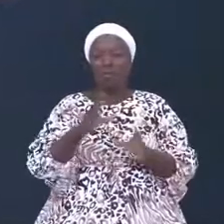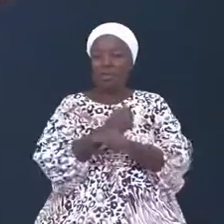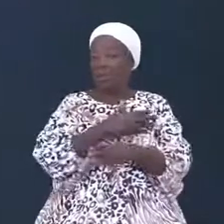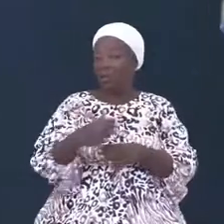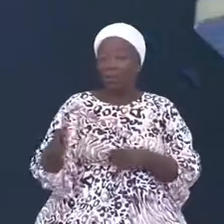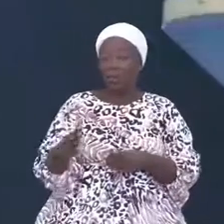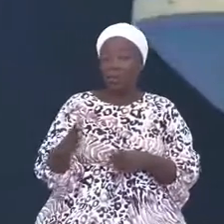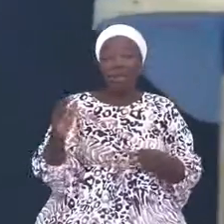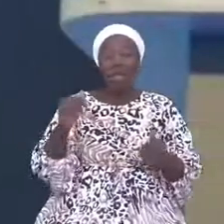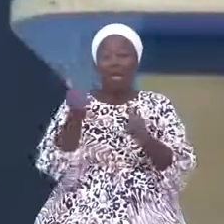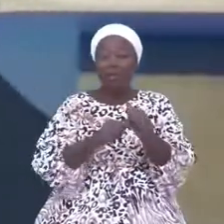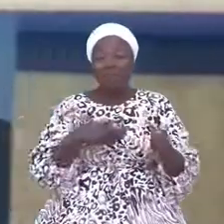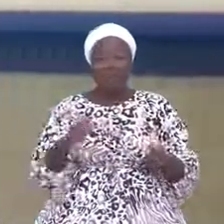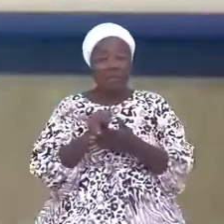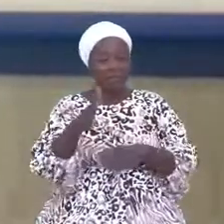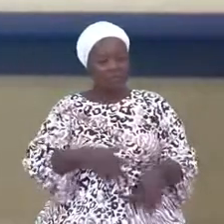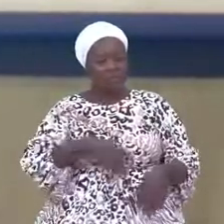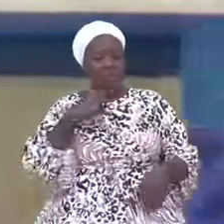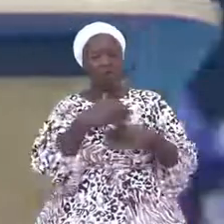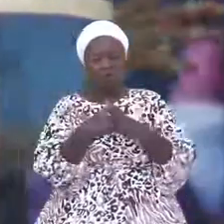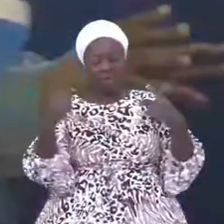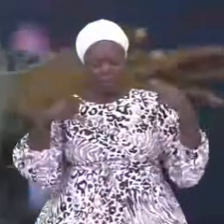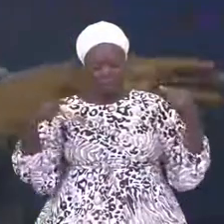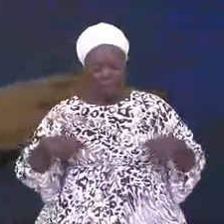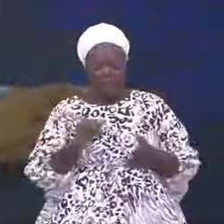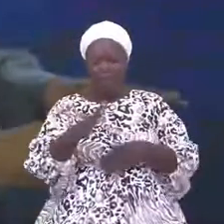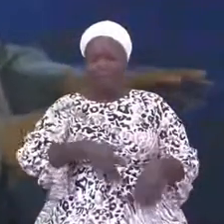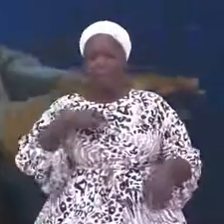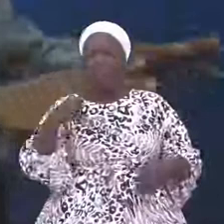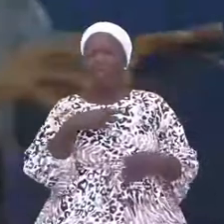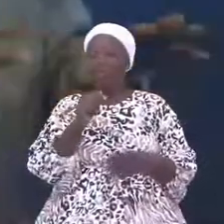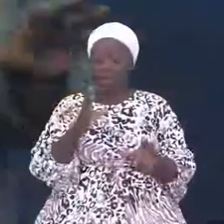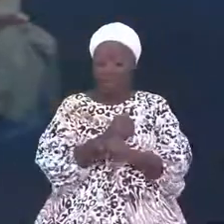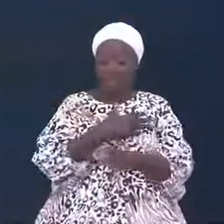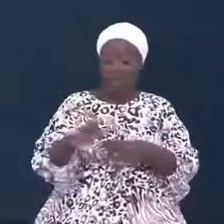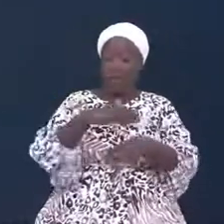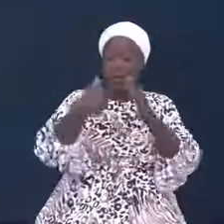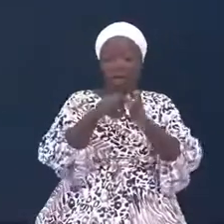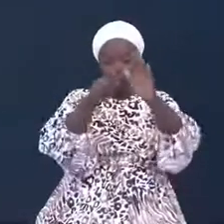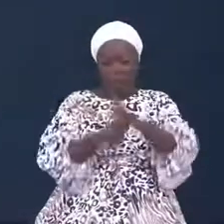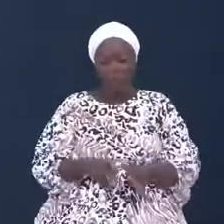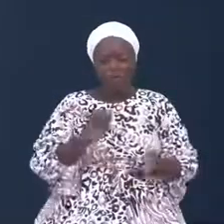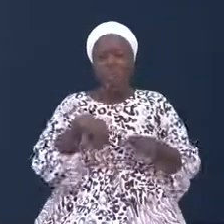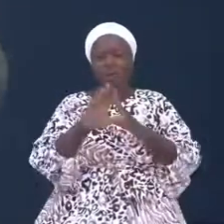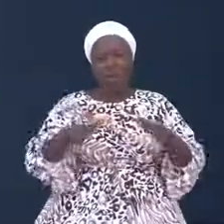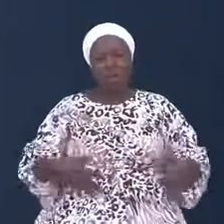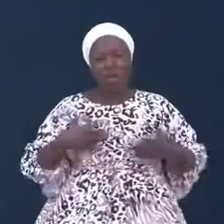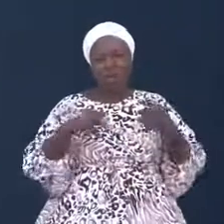défis et les problèmes ce soir. Et il va ôter toute douleur que tu ressens. Il va